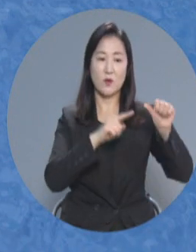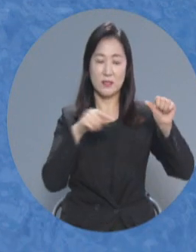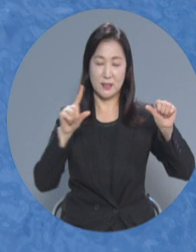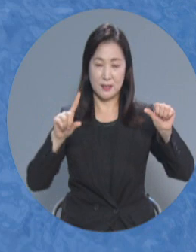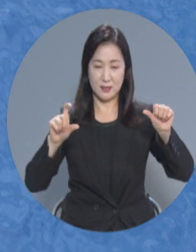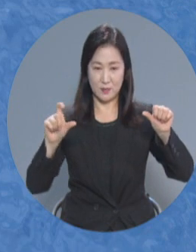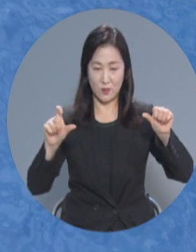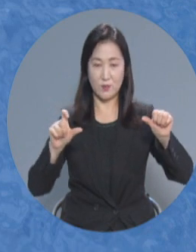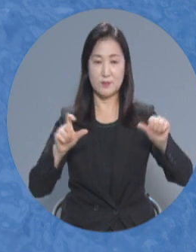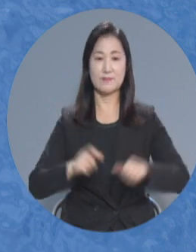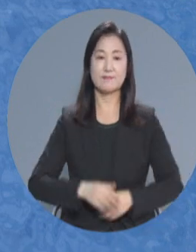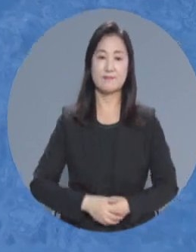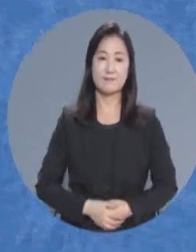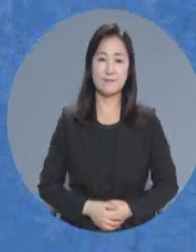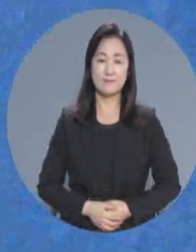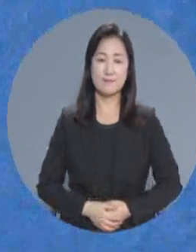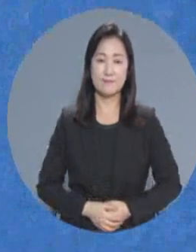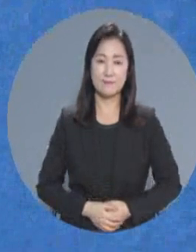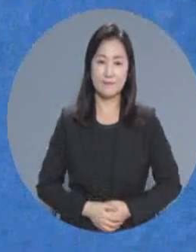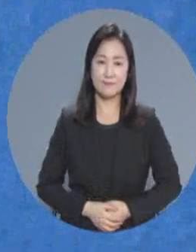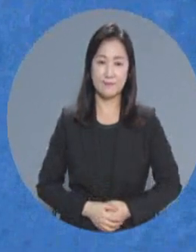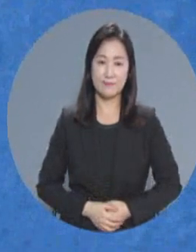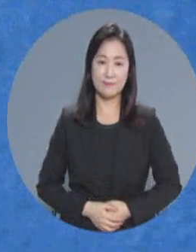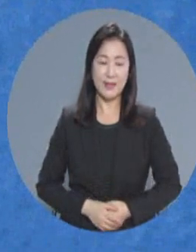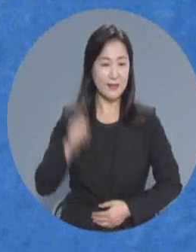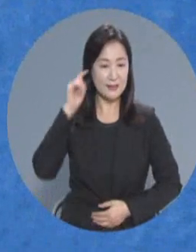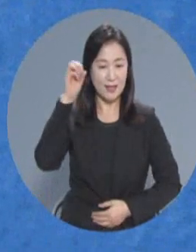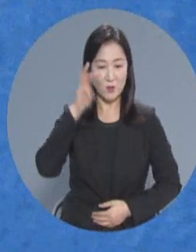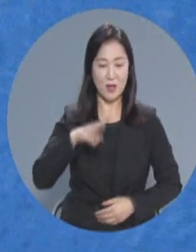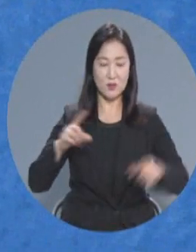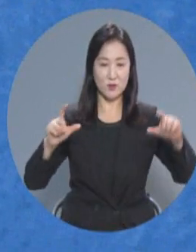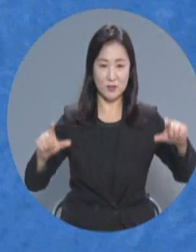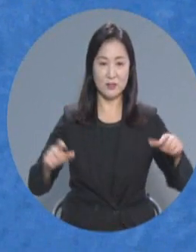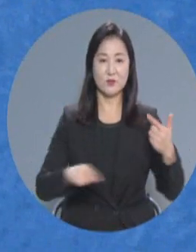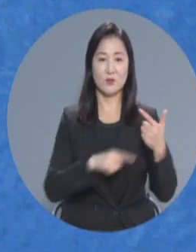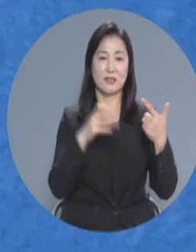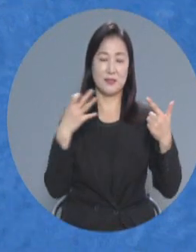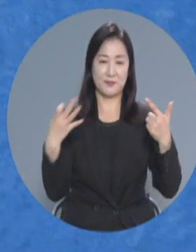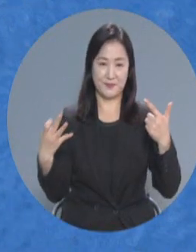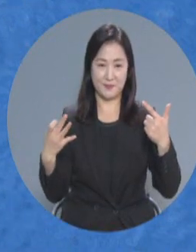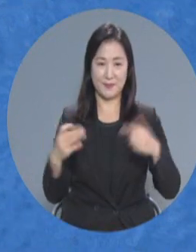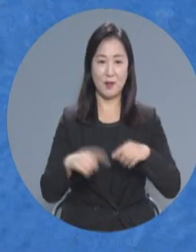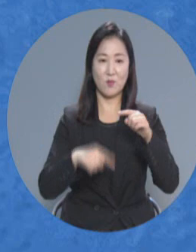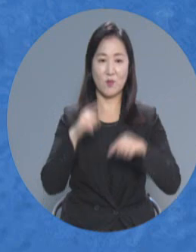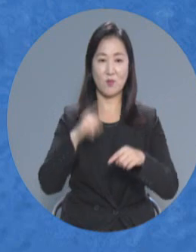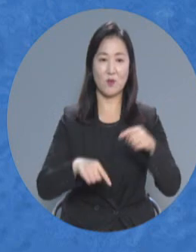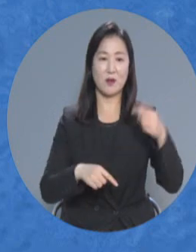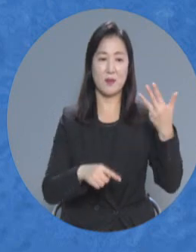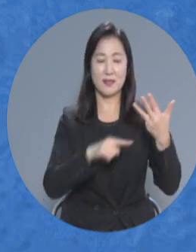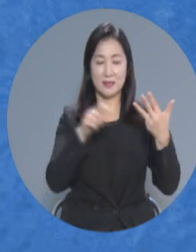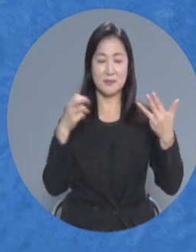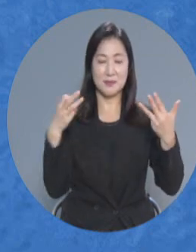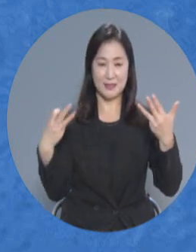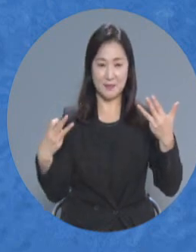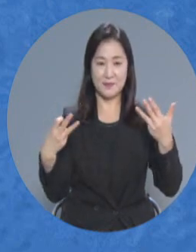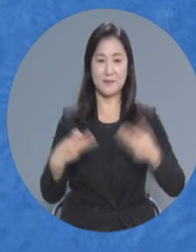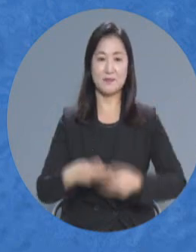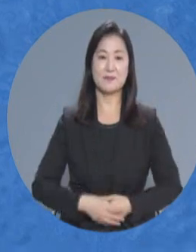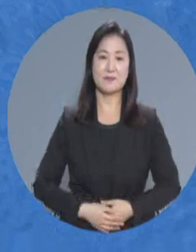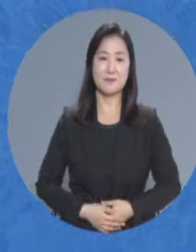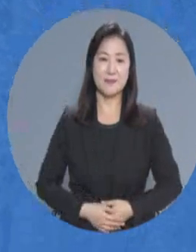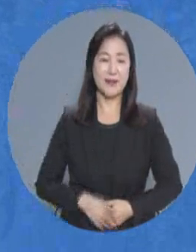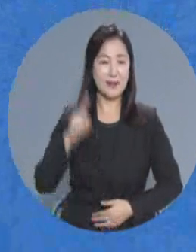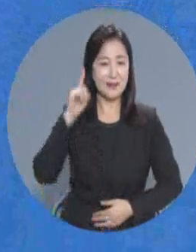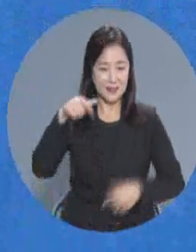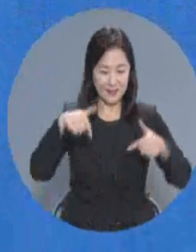15도의 기온 분포를 보이겠습니다. 내일 광주는 6에서 14도, 목포는 8에서 13도를 보이겠습니다.